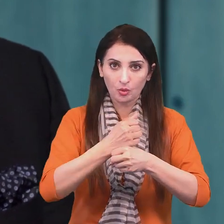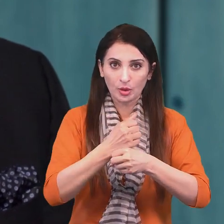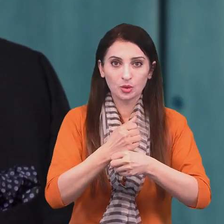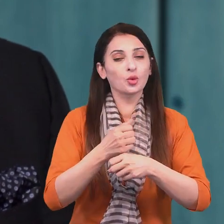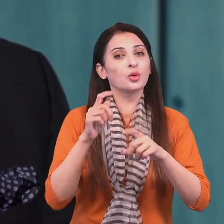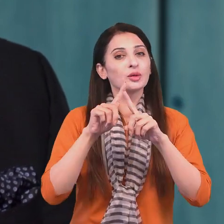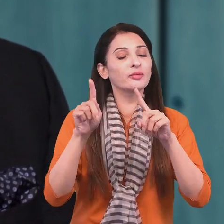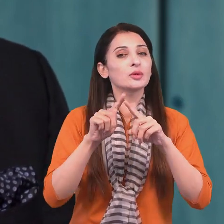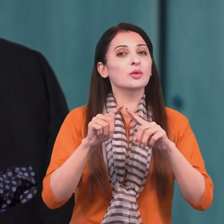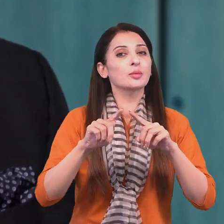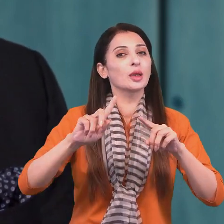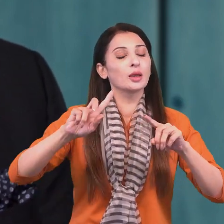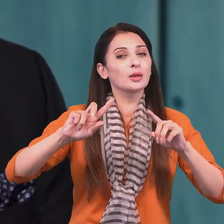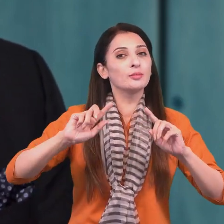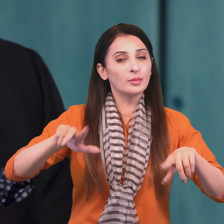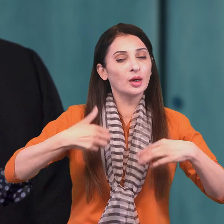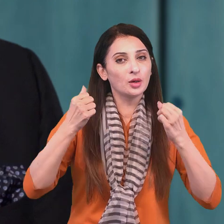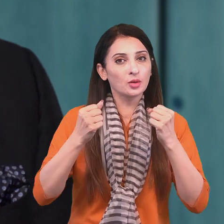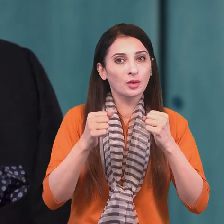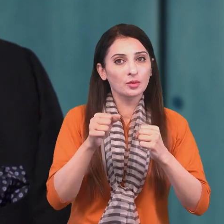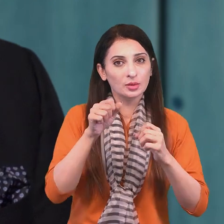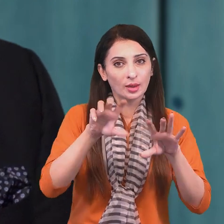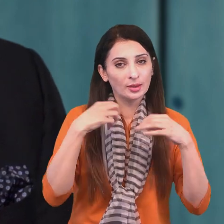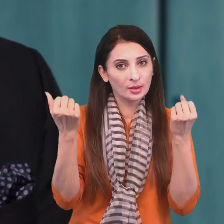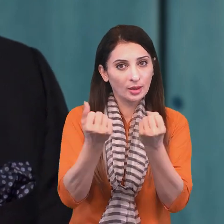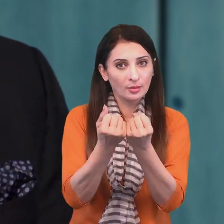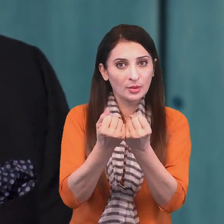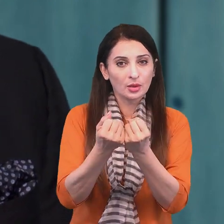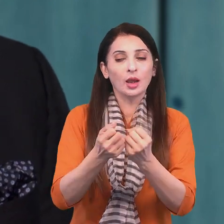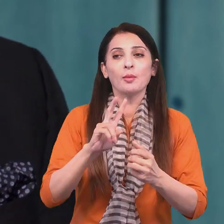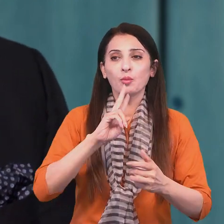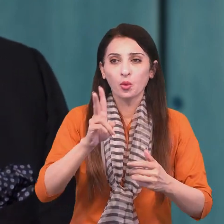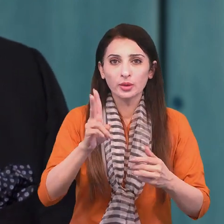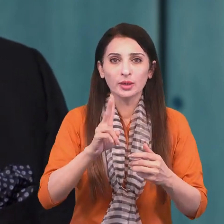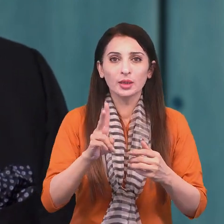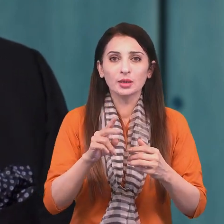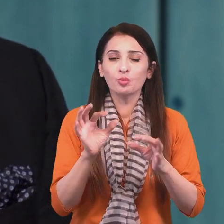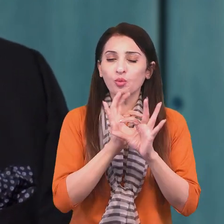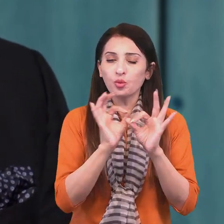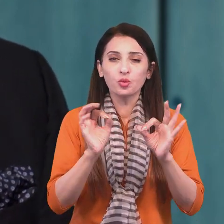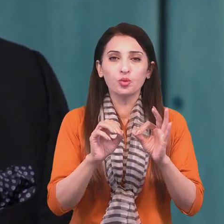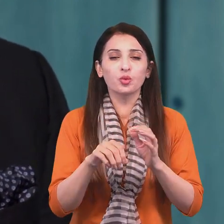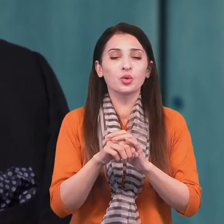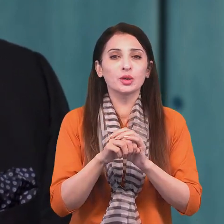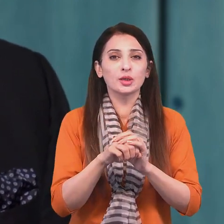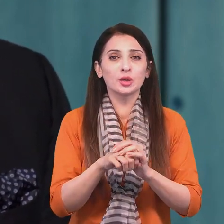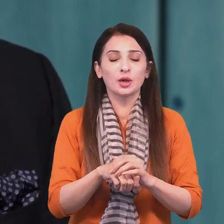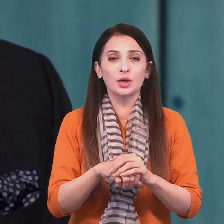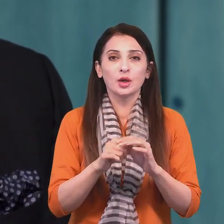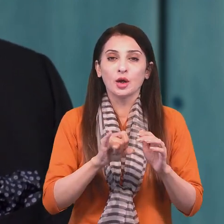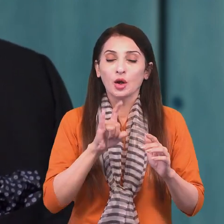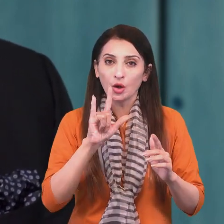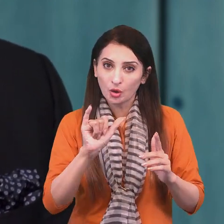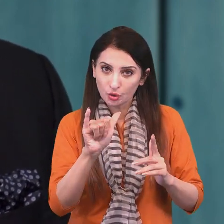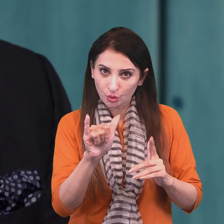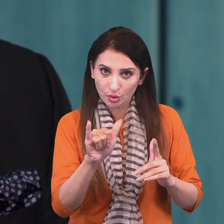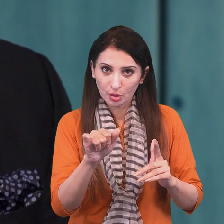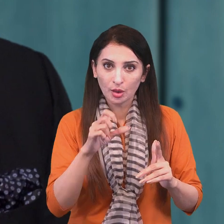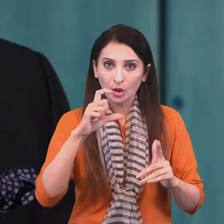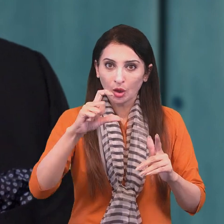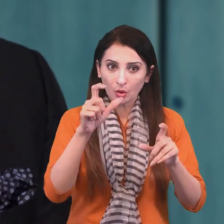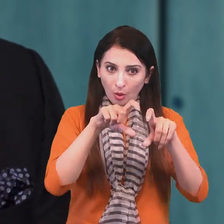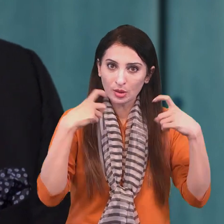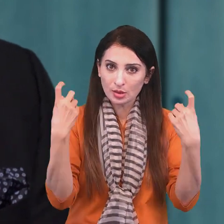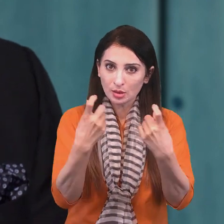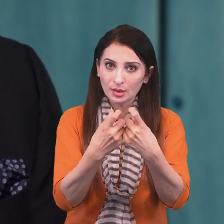مختلف مواقع پہ ہم یوتھ جنرل اسمبلی تجاویز بھی دیتے رہے کہ جتنی آپ کی یونین کونسل ہیں، ان یونین کونسل کے ساتھ یوتھ